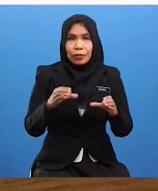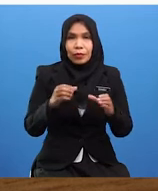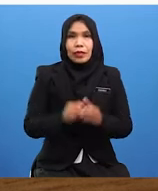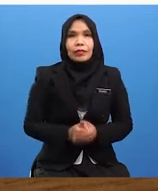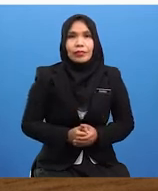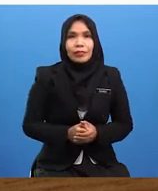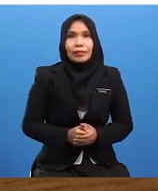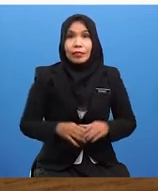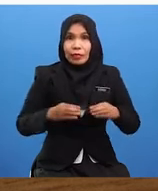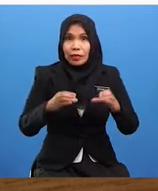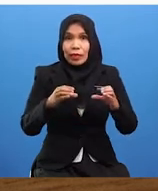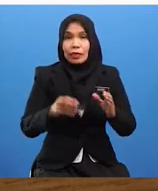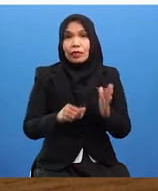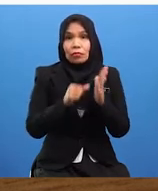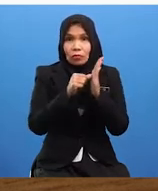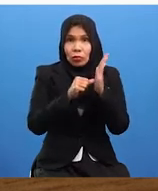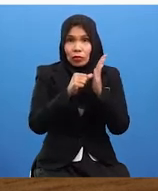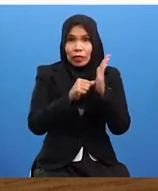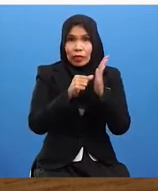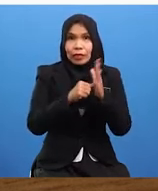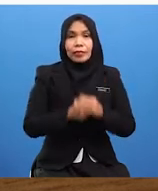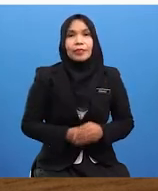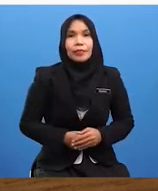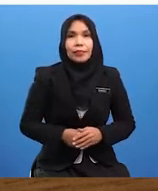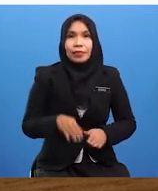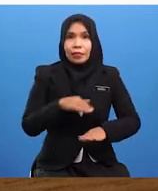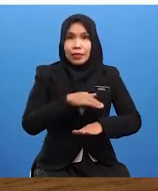mengukir pada plat logam atau kayu.